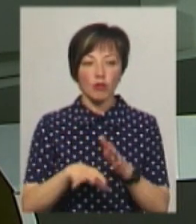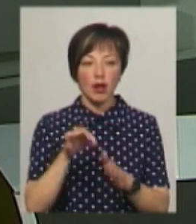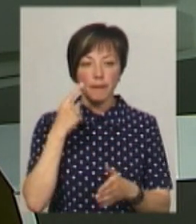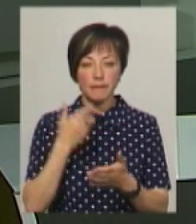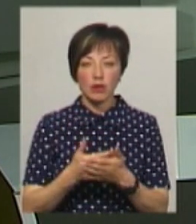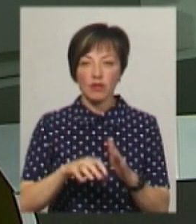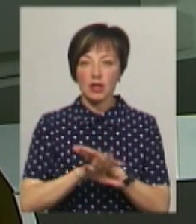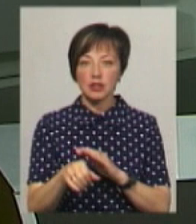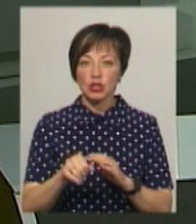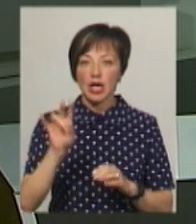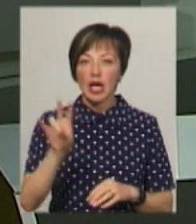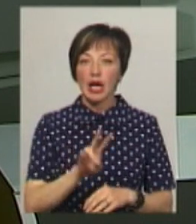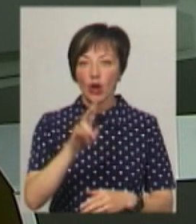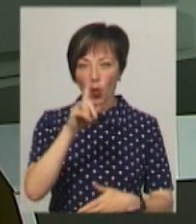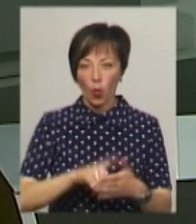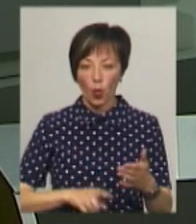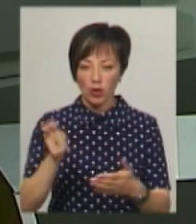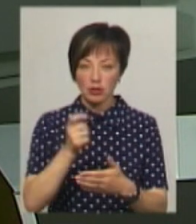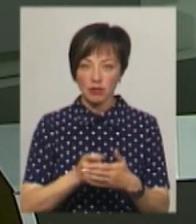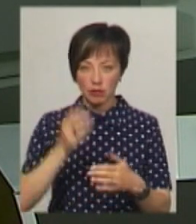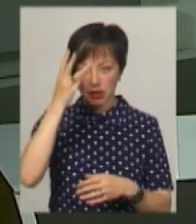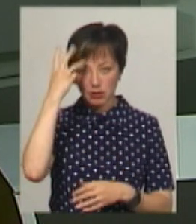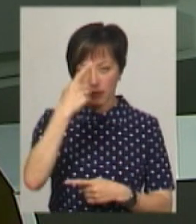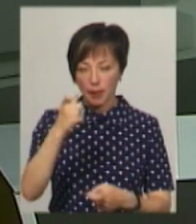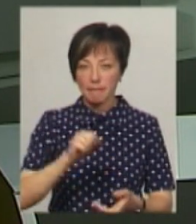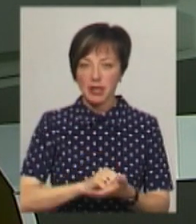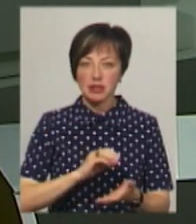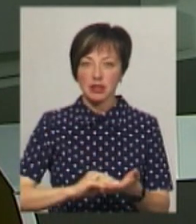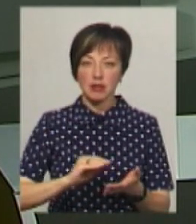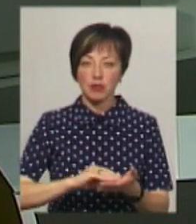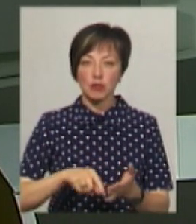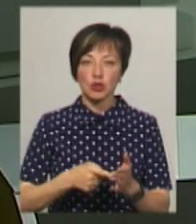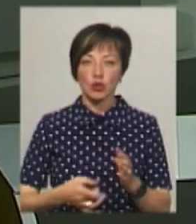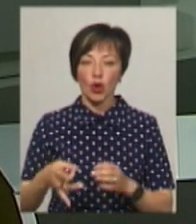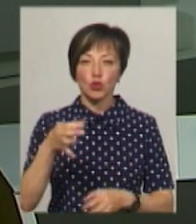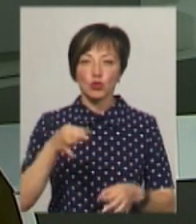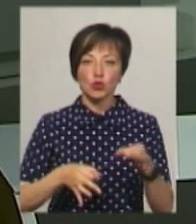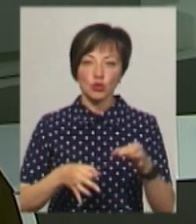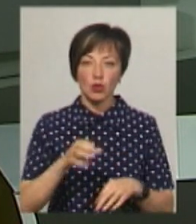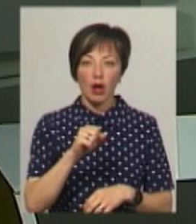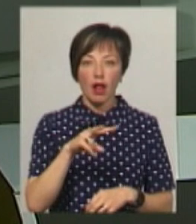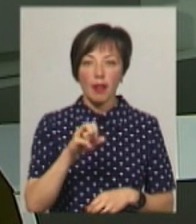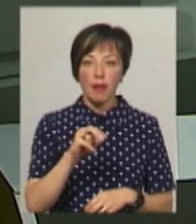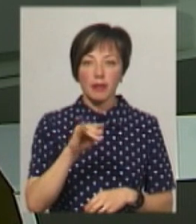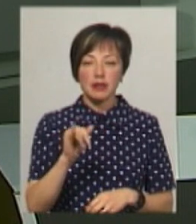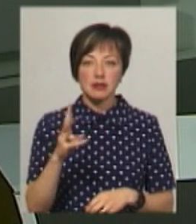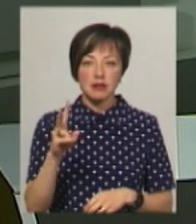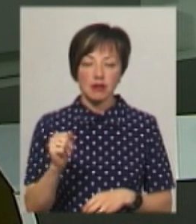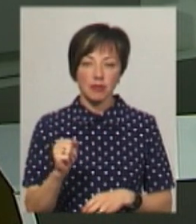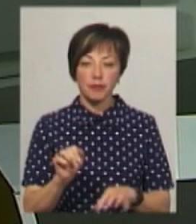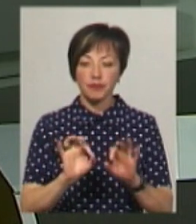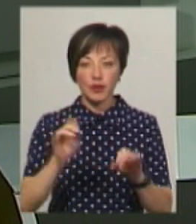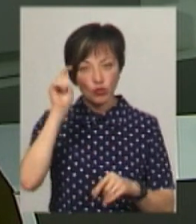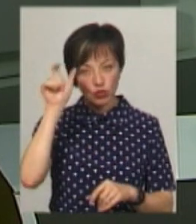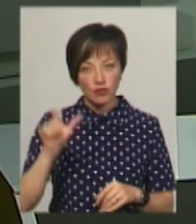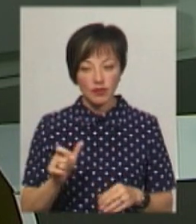підозрюваному у крадіжці ікон в обласному центрі. Про це повідомила прес-секретар Хмельницького міськрайонного суду Алла Плінська. За її словами, чоловік